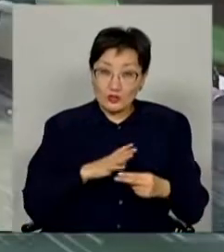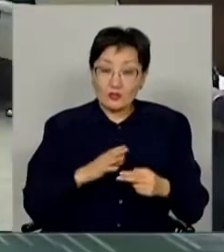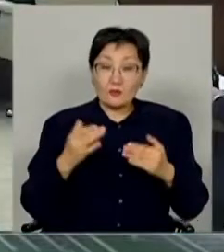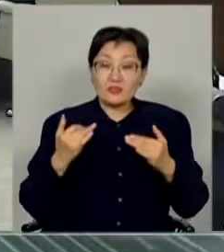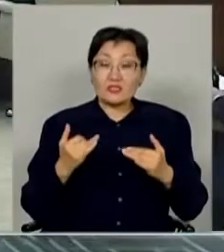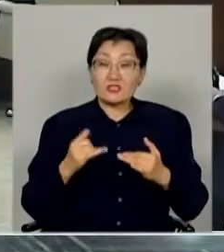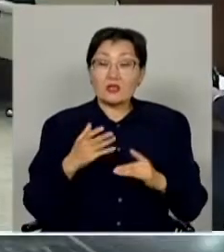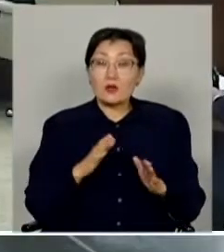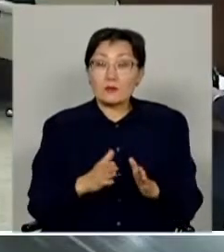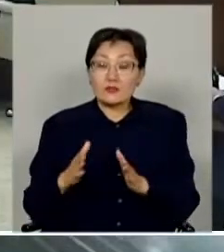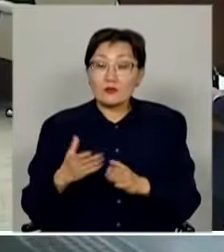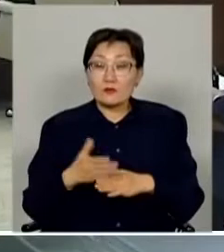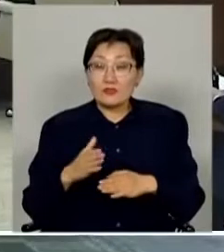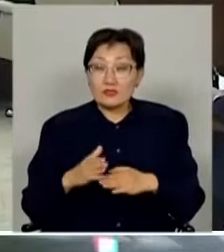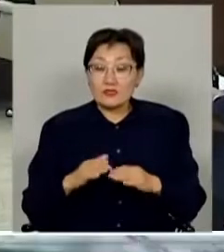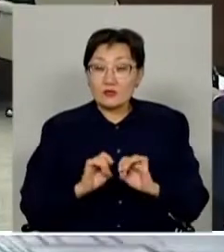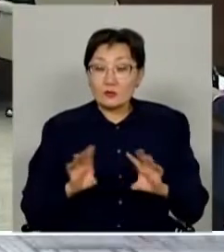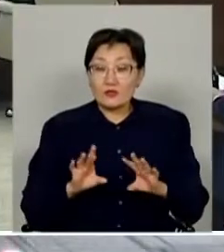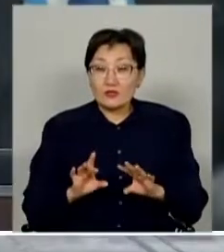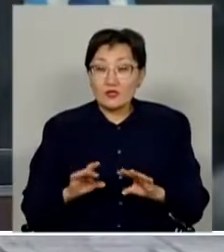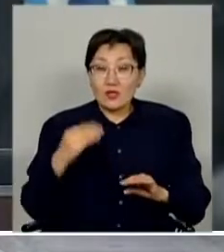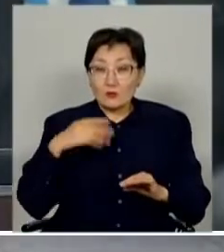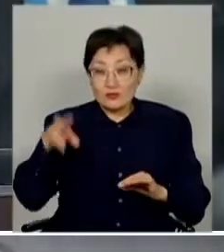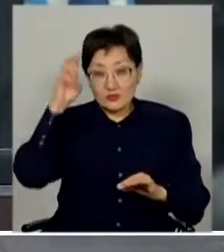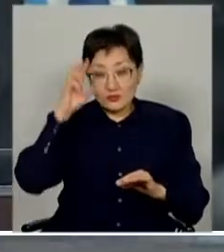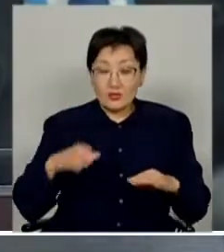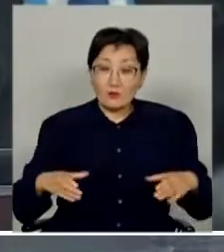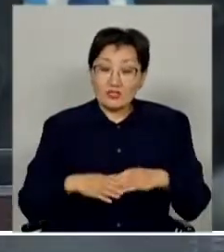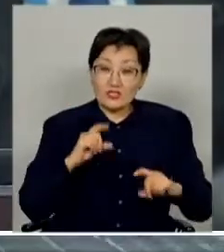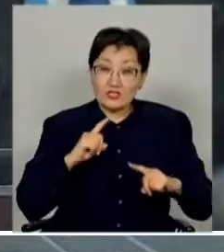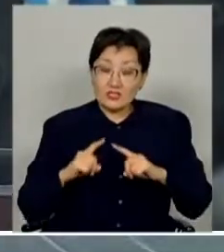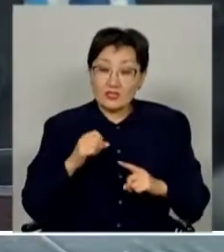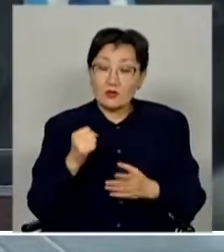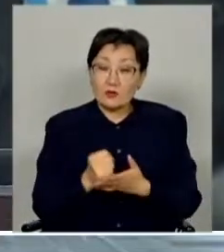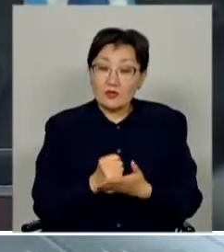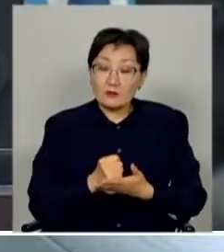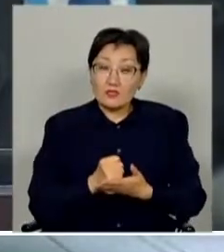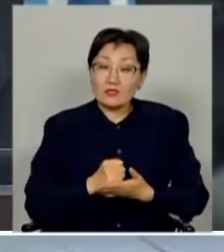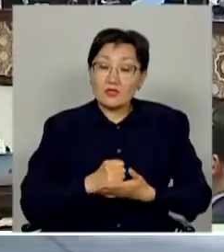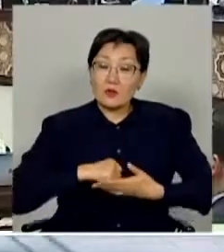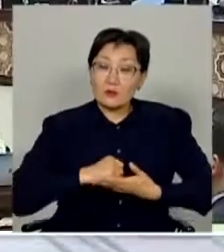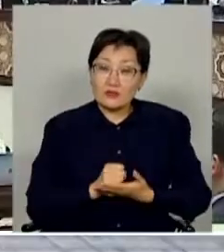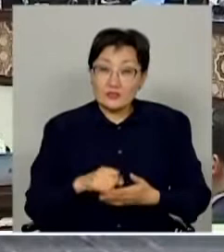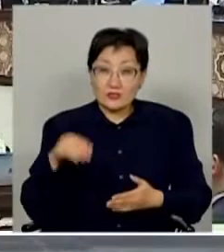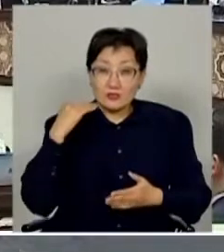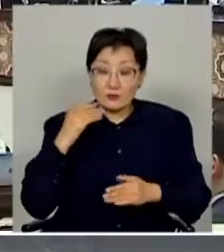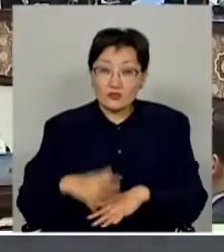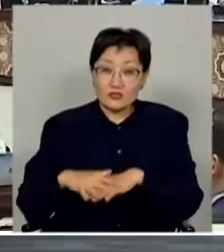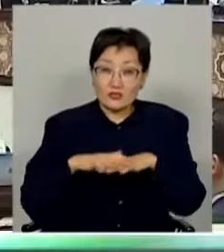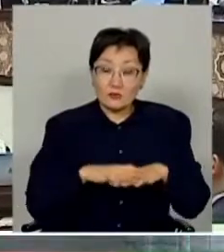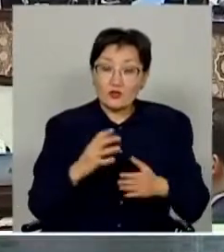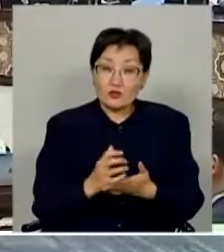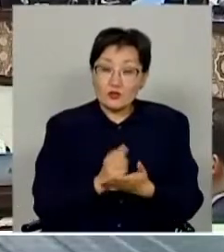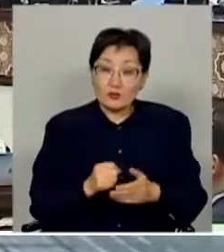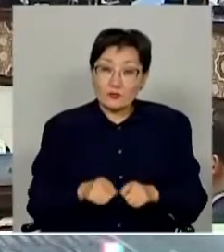Енді ретімен айтайын. Бүгінгі жиында түркі мемлекеттері ұйымы саммитінің декларациясы қабылданды. Түркі инвестициялық қорын